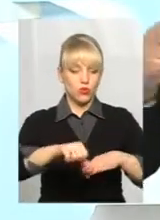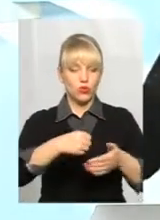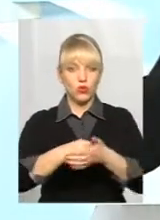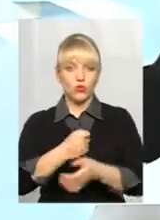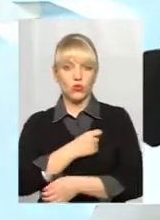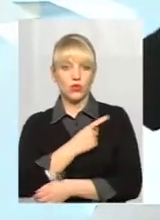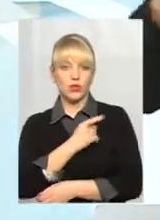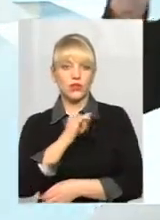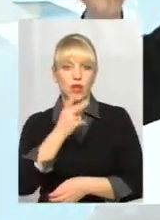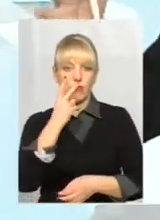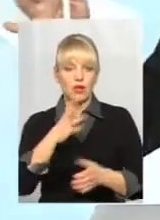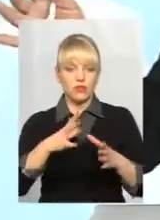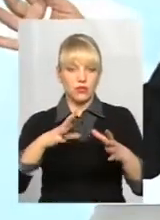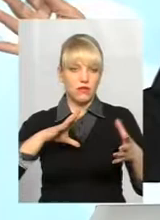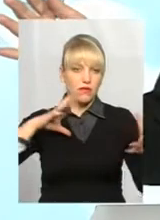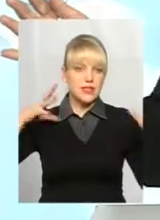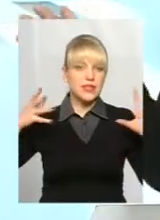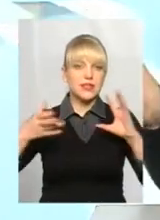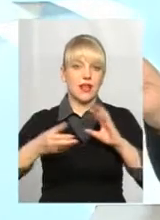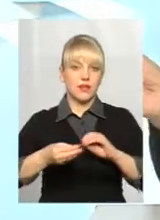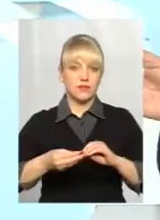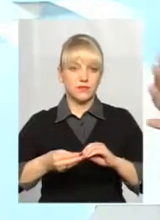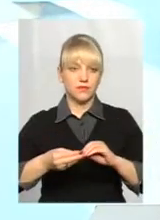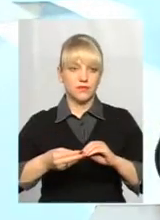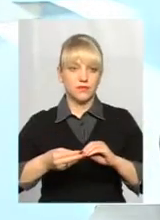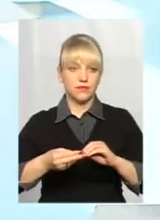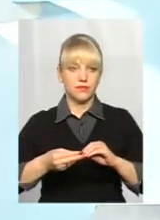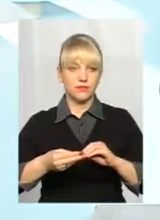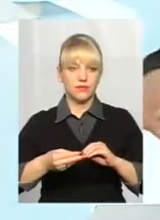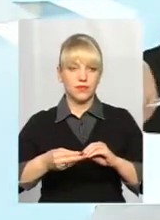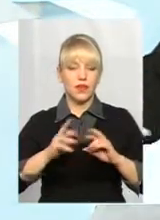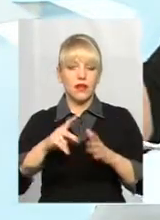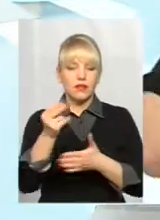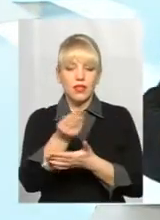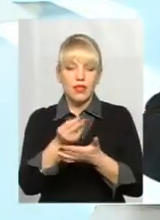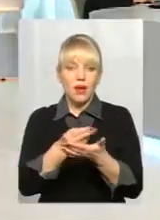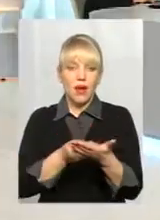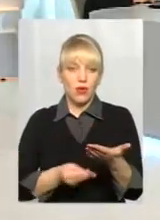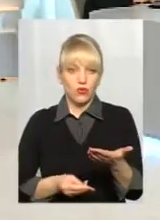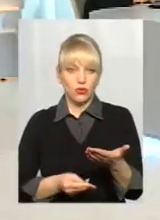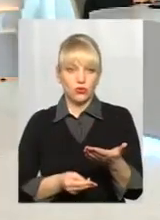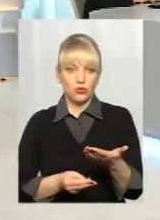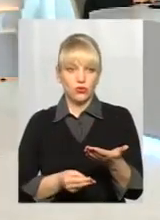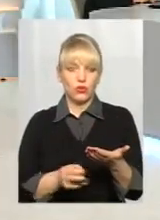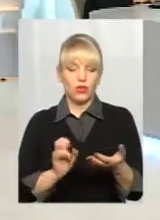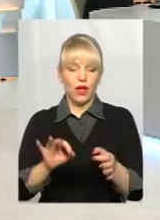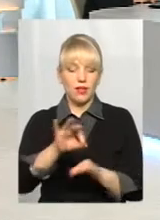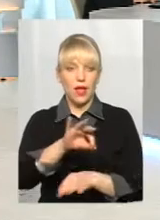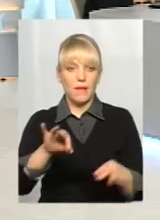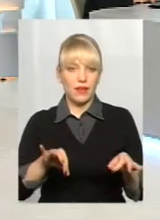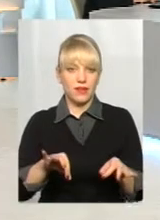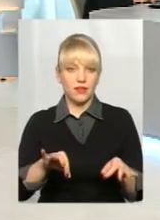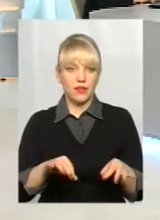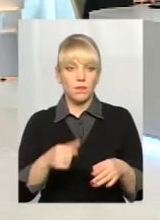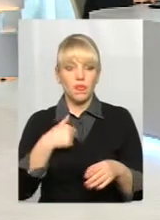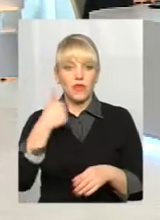так, і бачить все, скажімо, ну, як на малюночку, так часом, як на макеті. А от